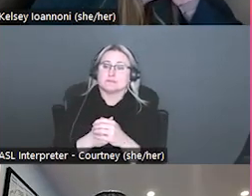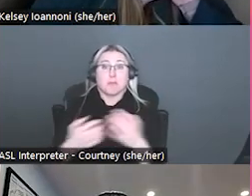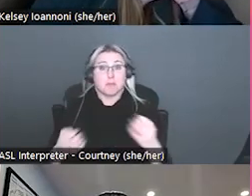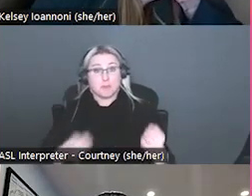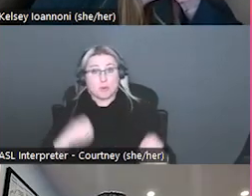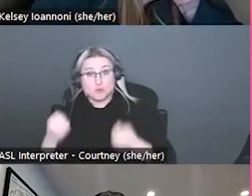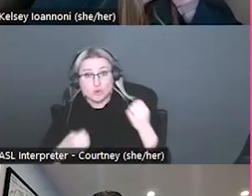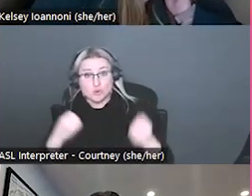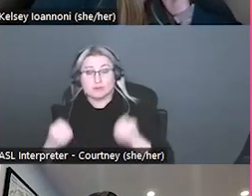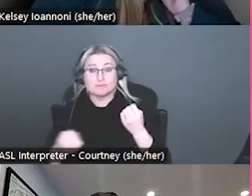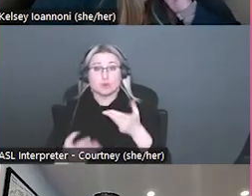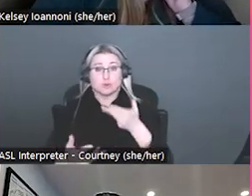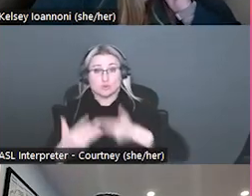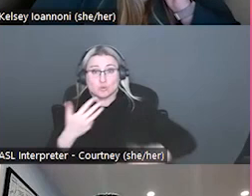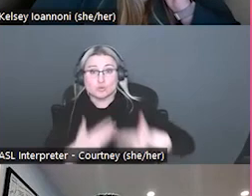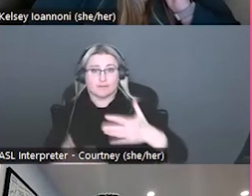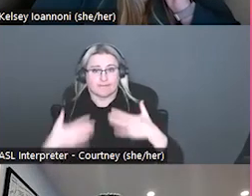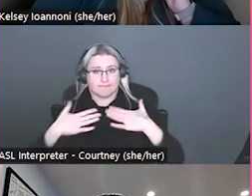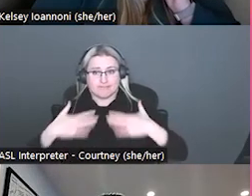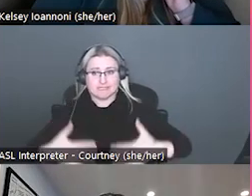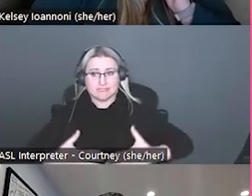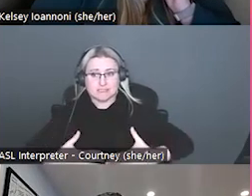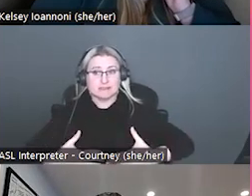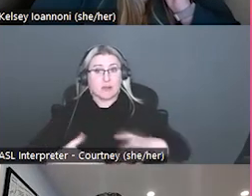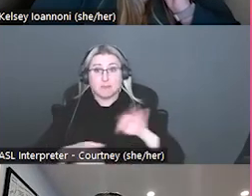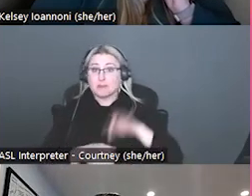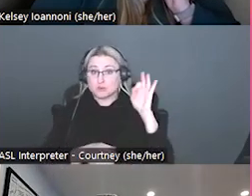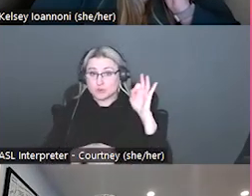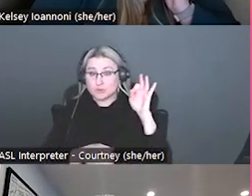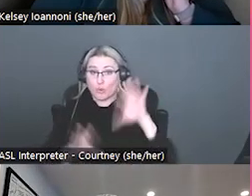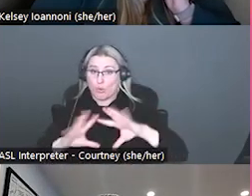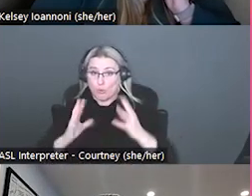vers donc une meilleure expérience. Il s'agit